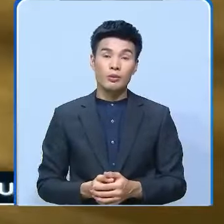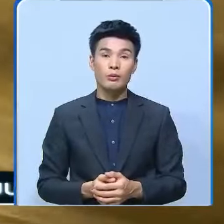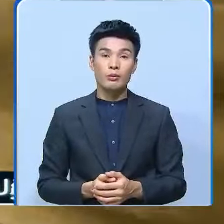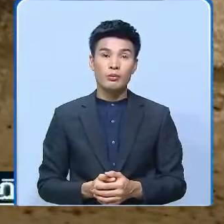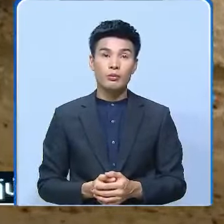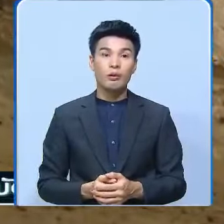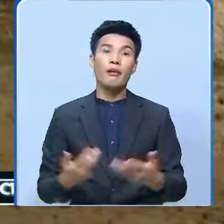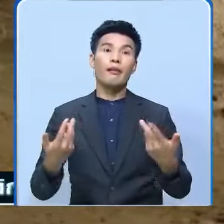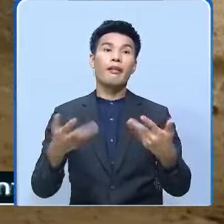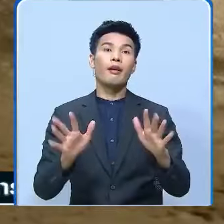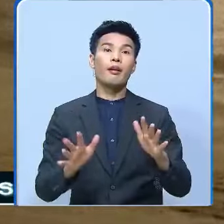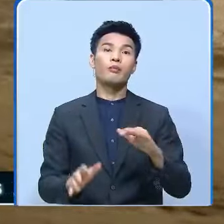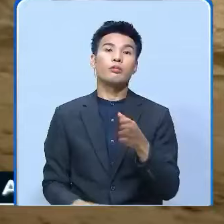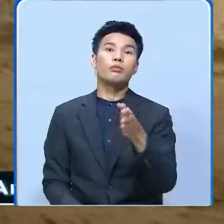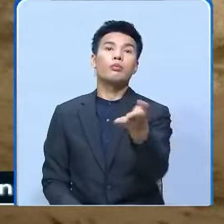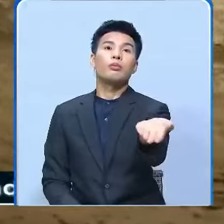เรียบร้อย